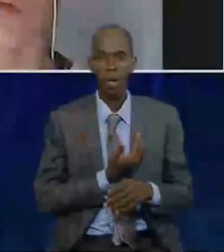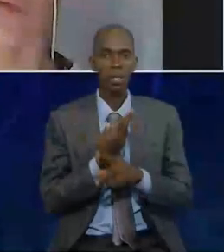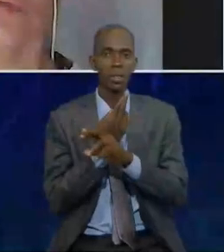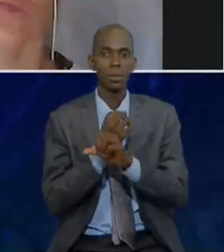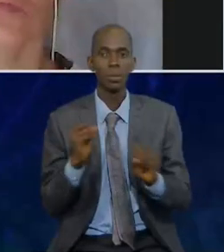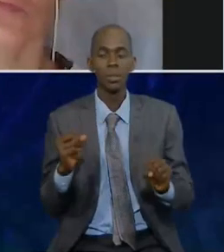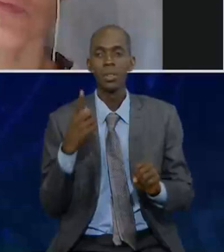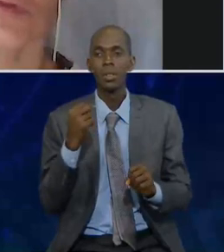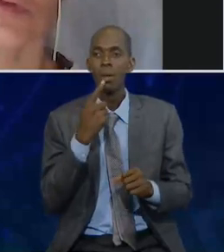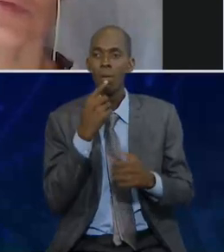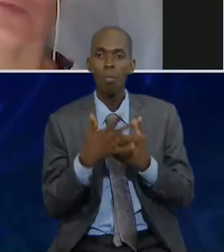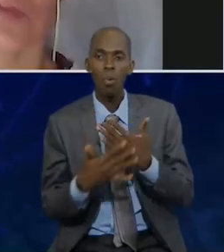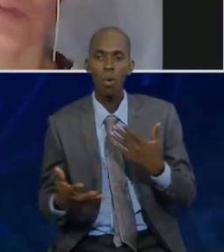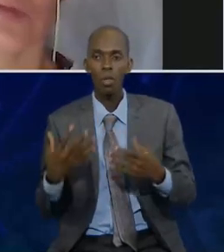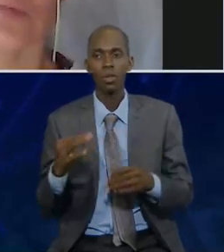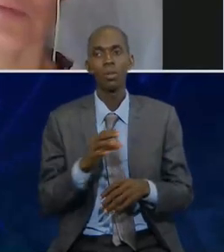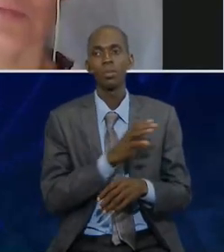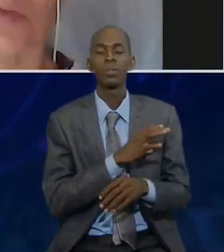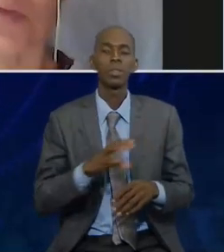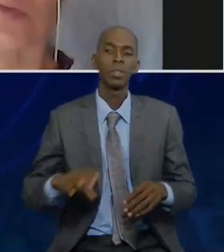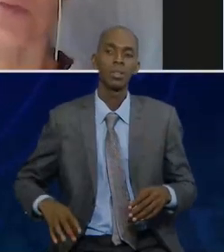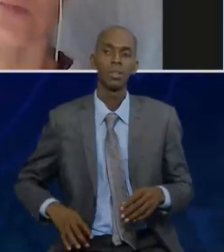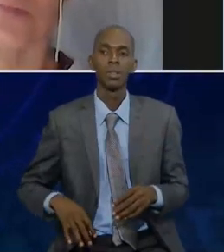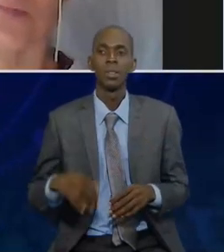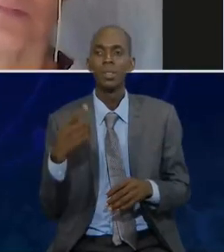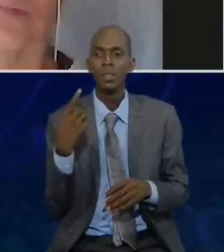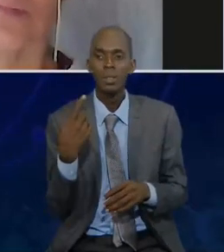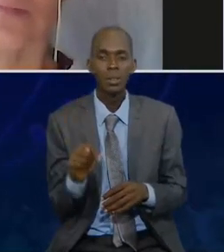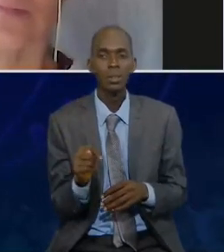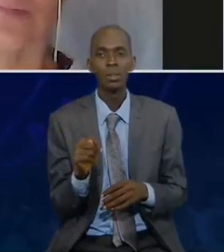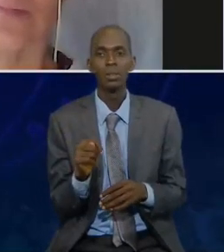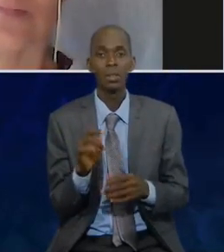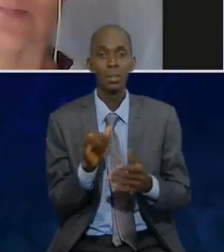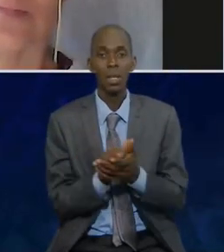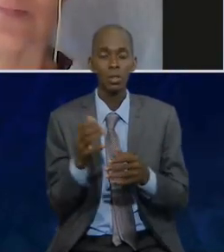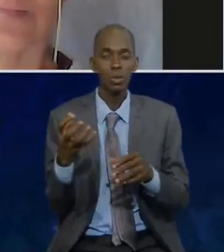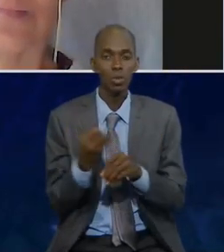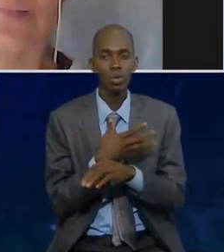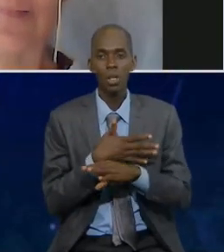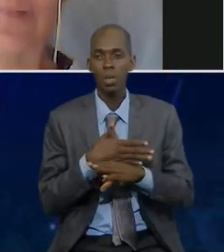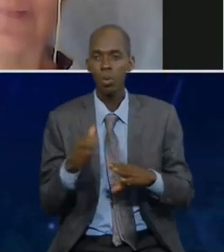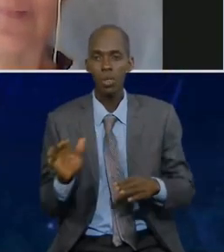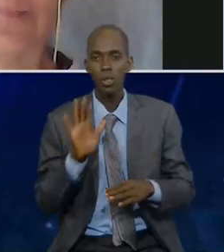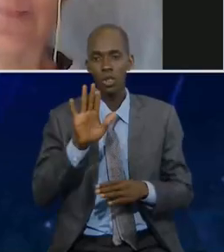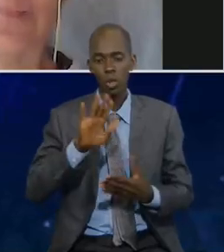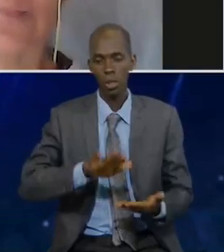le sacrifice de Notre-Dame Sion le sang de Christ